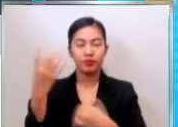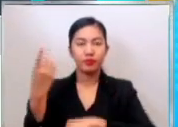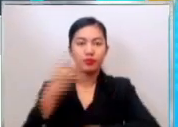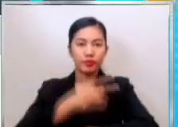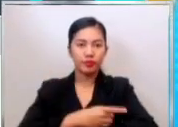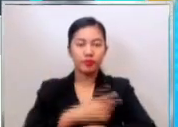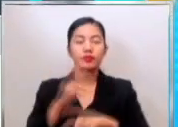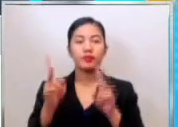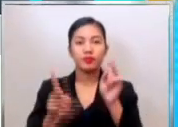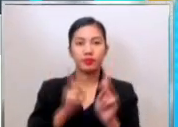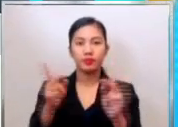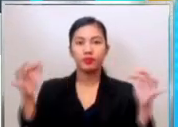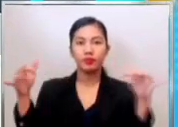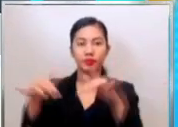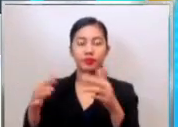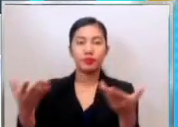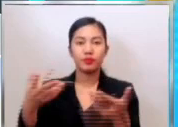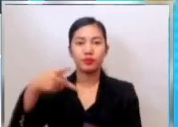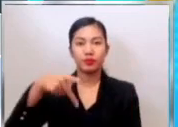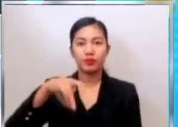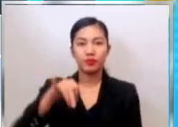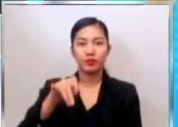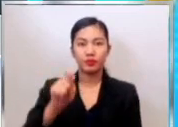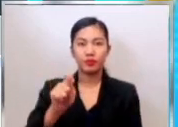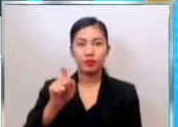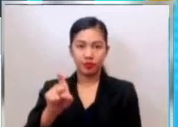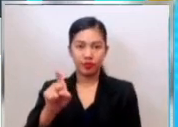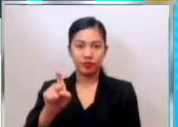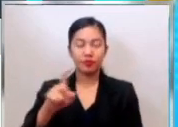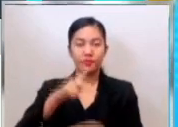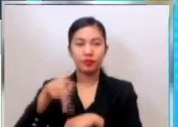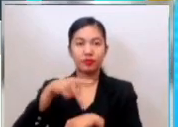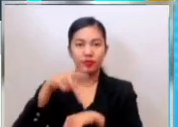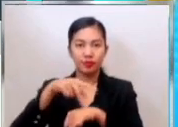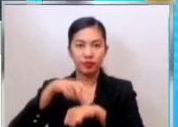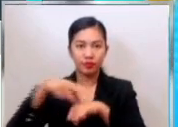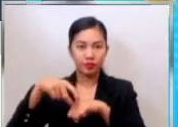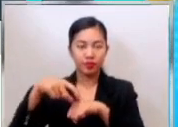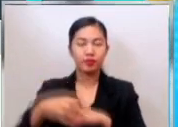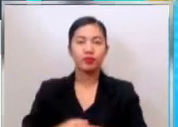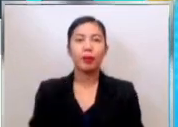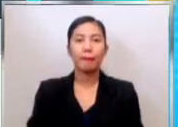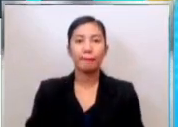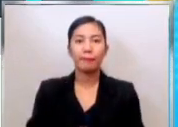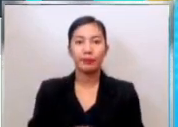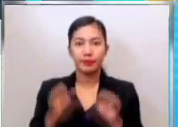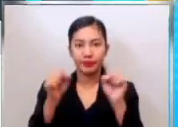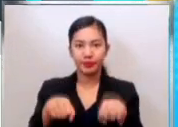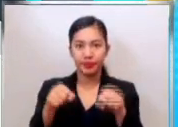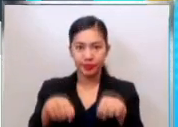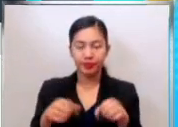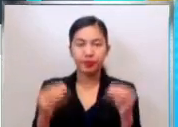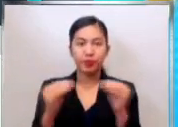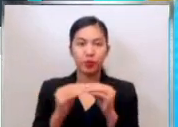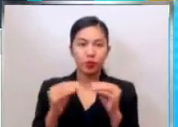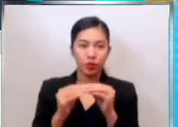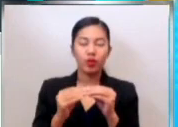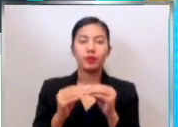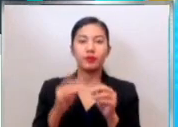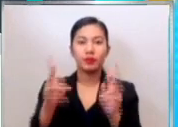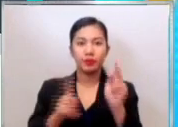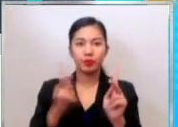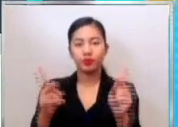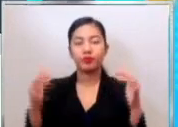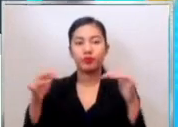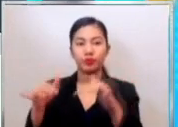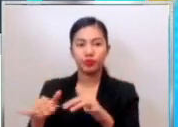Integrated Terminal Exchange o PITX. Posible pa raw dumami yan ngayong niluwagan sa Alert Level System 3 sa Metro Manila.